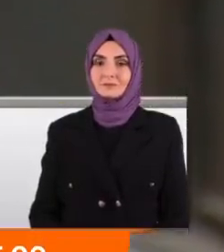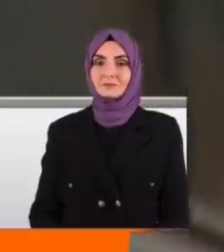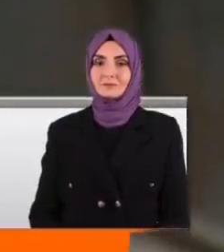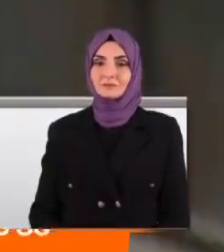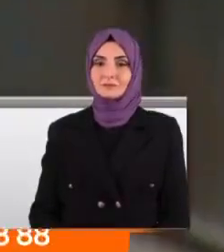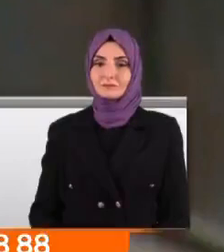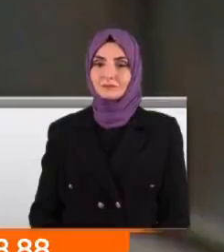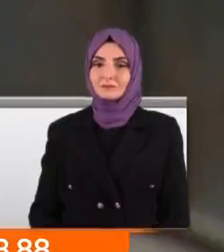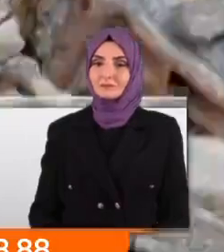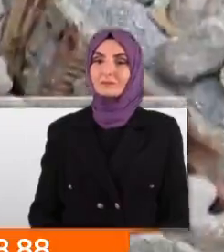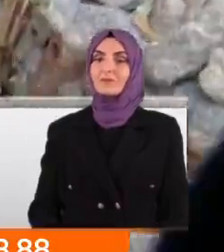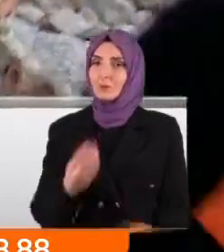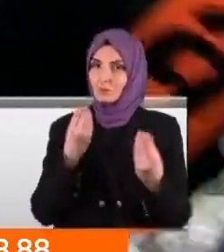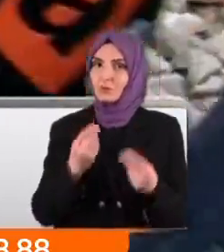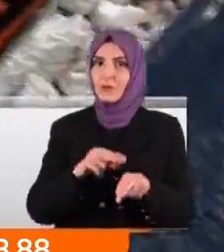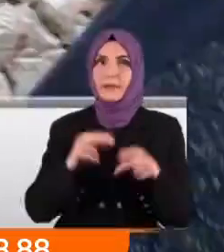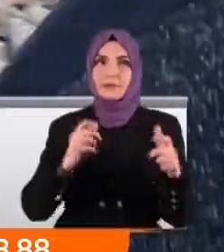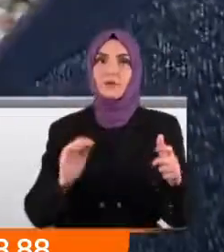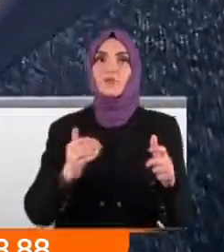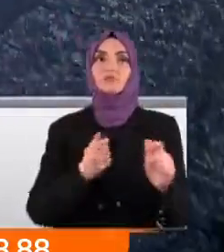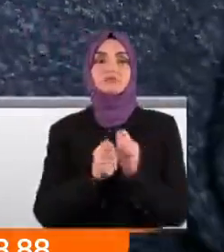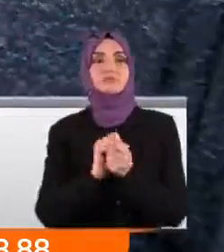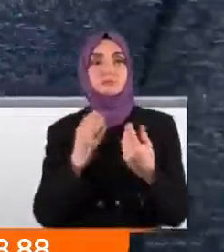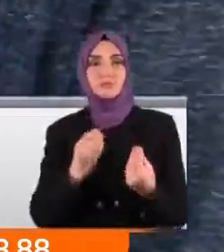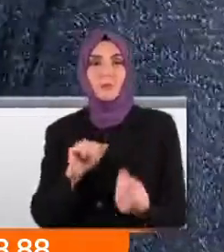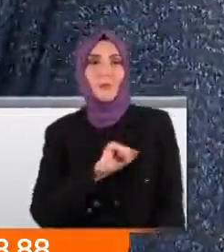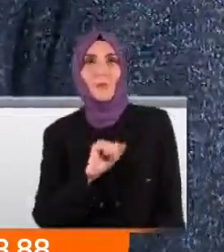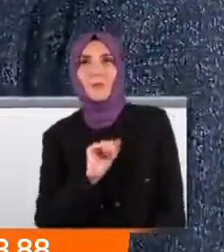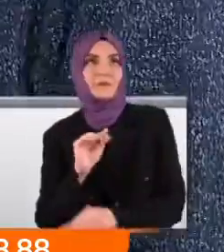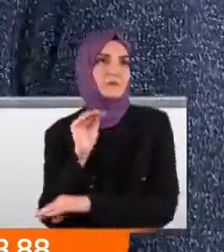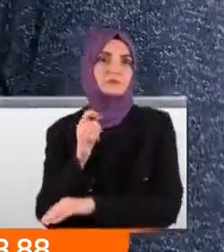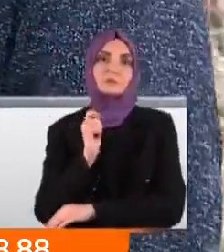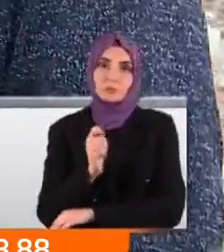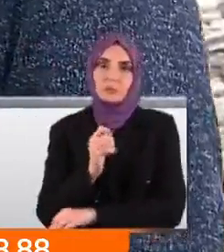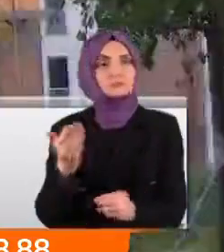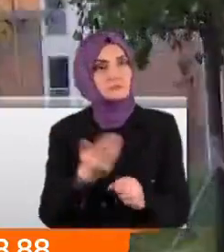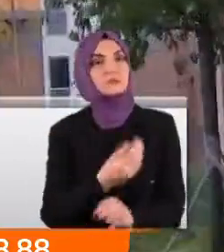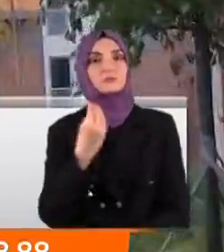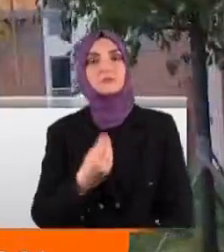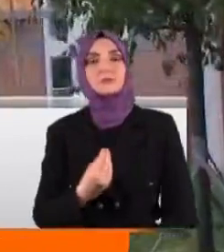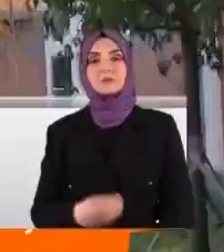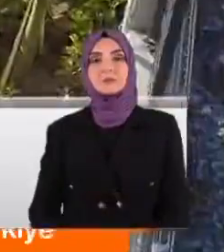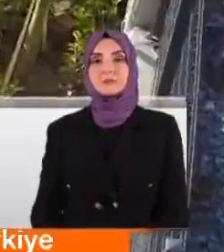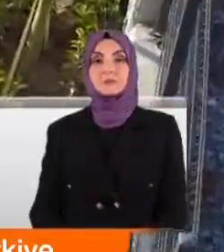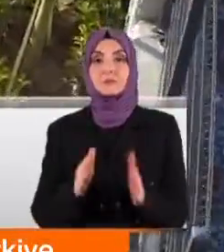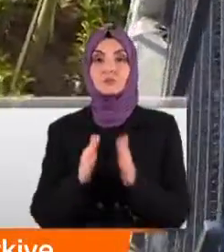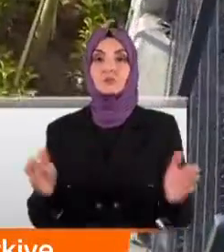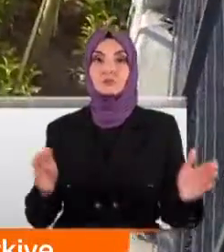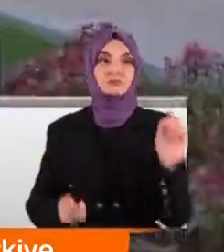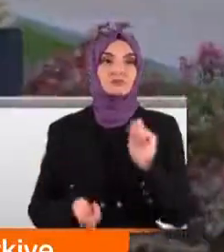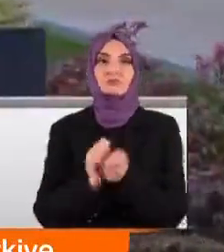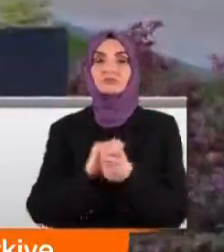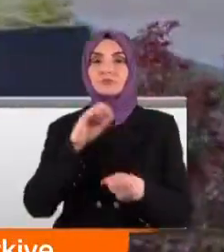Kentsel dönüşüm olması çok iyi, güzel bir şey. Korkarak durmaktansa yıkılmasını istiyoruz. Büyük dönüşüm için